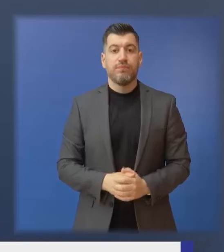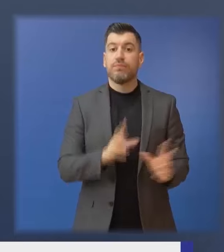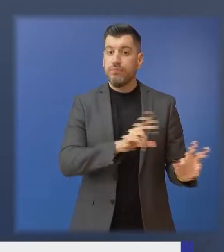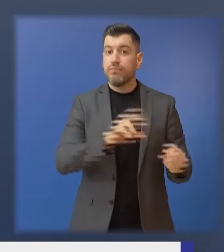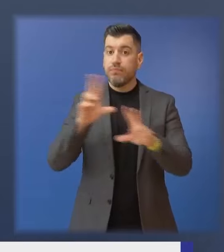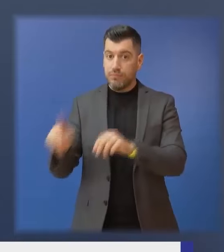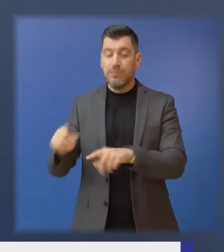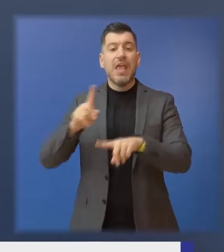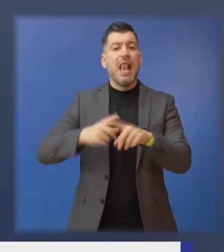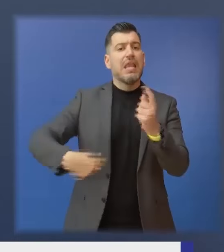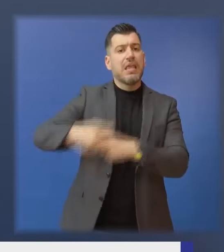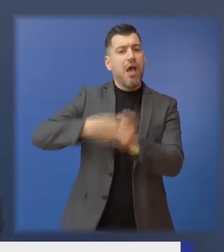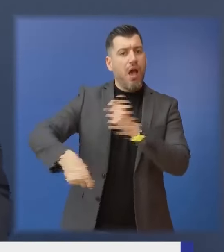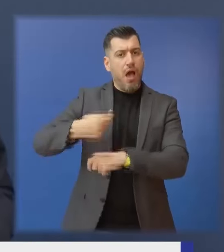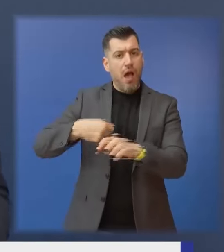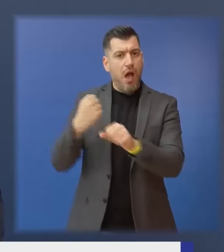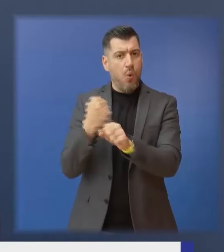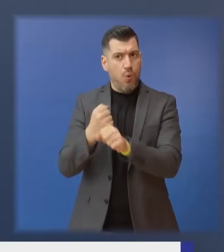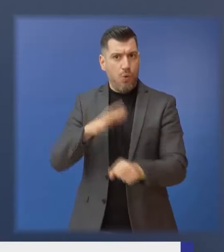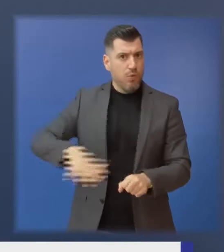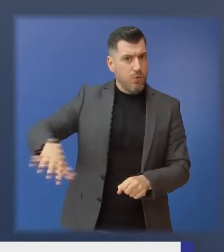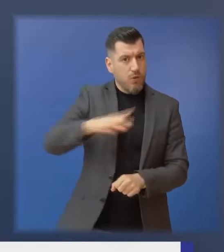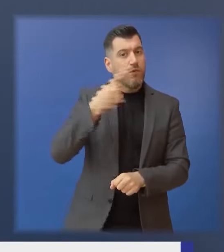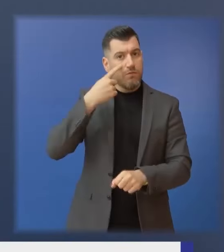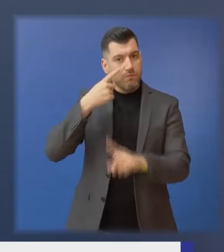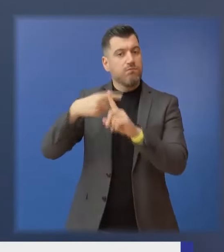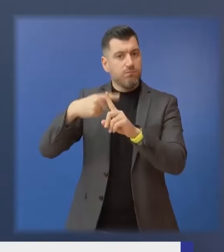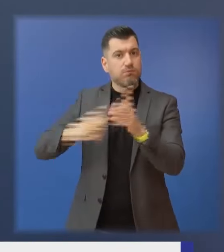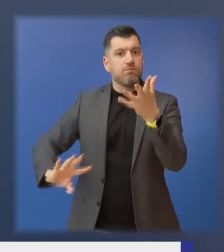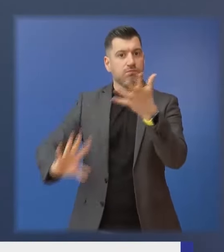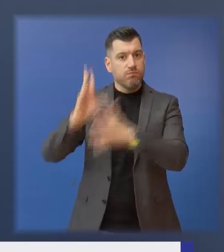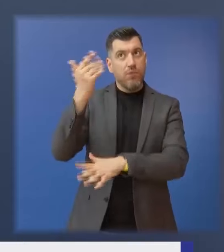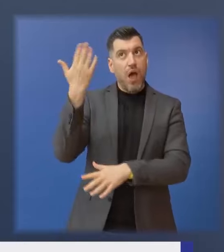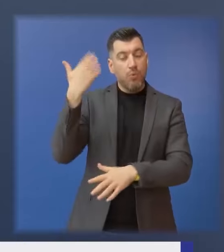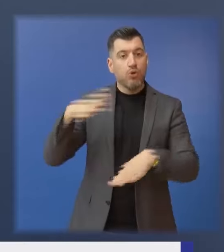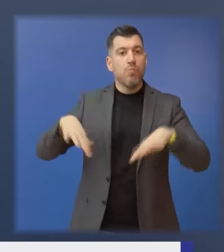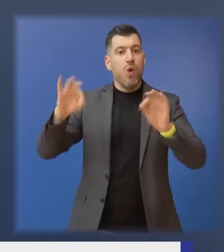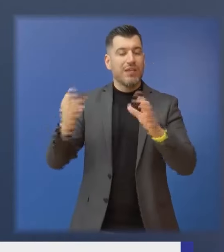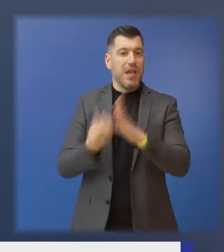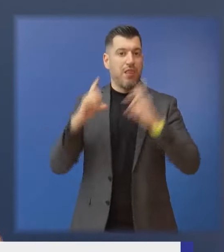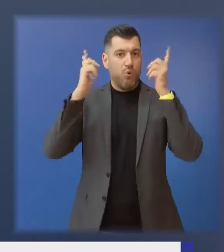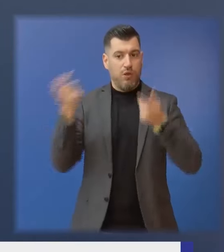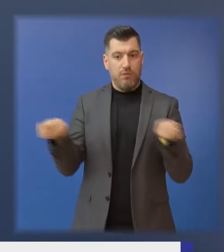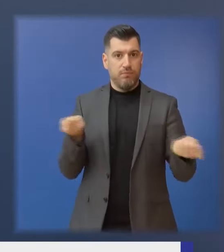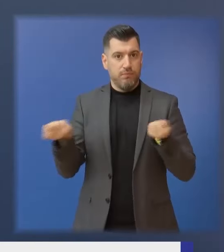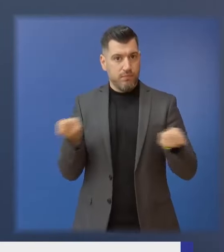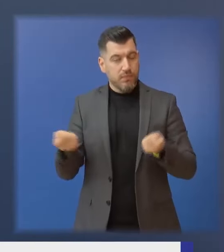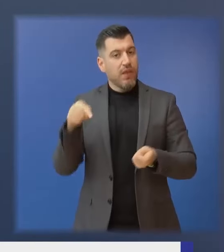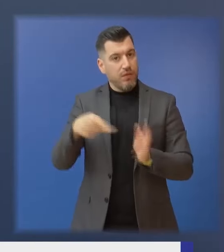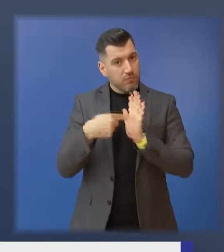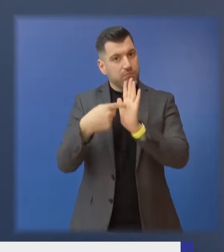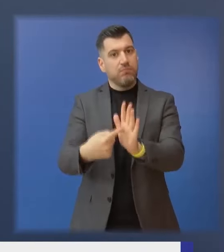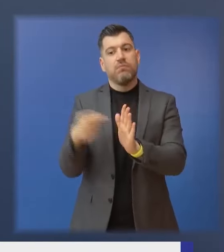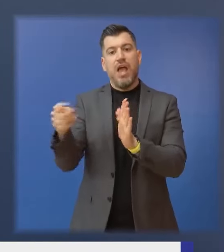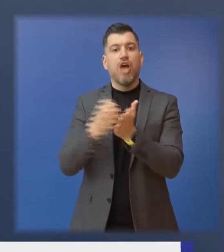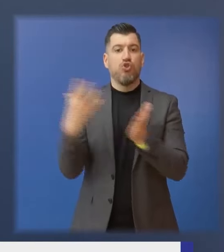ελληνικής αγοράς εργασίας τα τελευταία χρόνια από την πρώτη ήδη τετραετία της διακυβέρνησης της νέας δημοκρατίας όπως καταγράφεται στην πρόσφατη έκθεση του οοσα